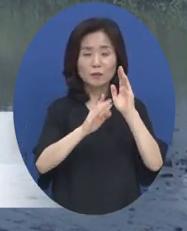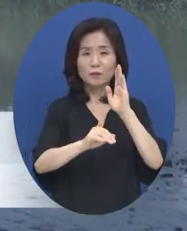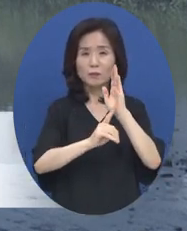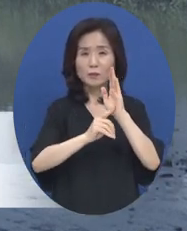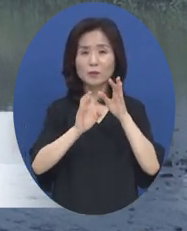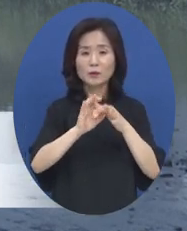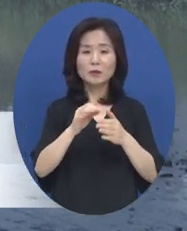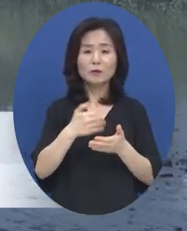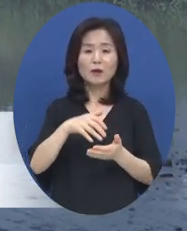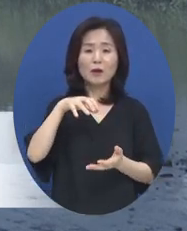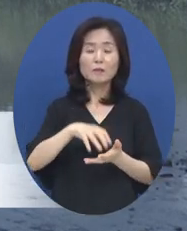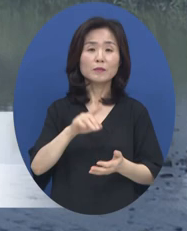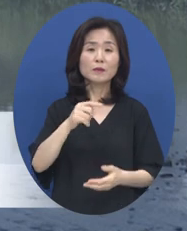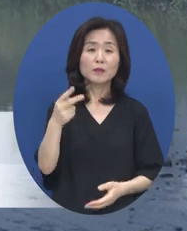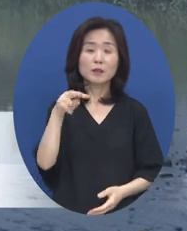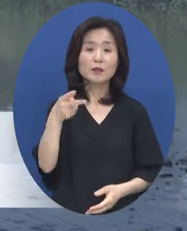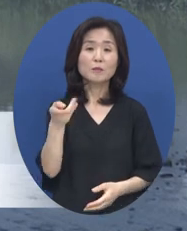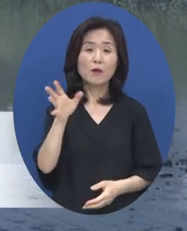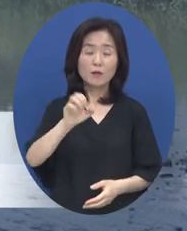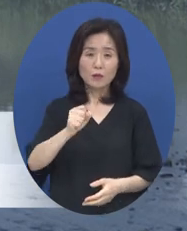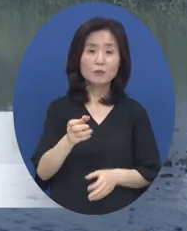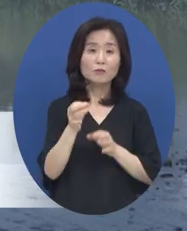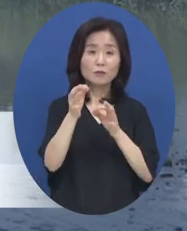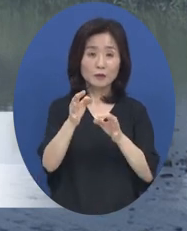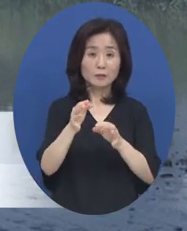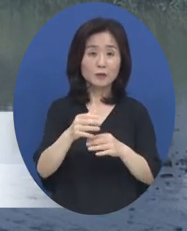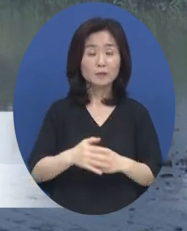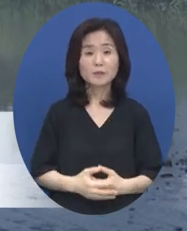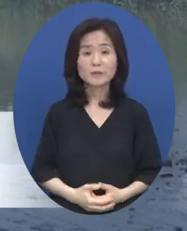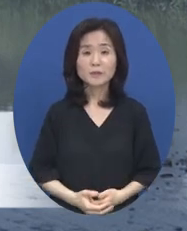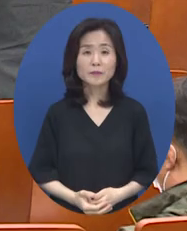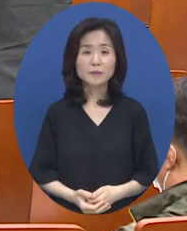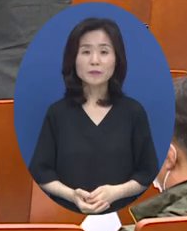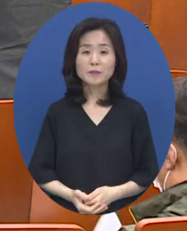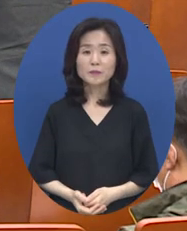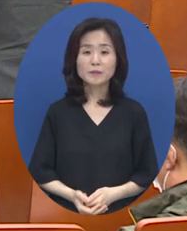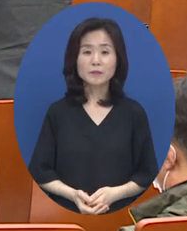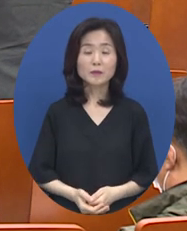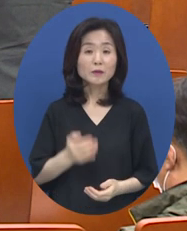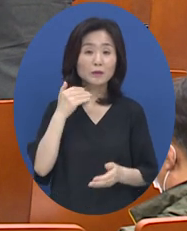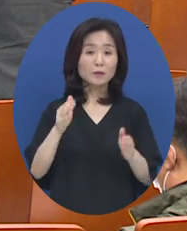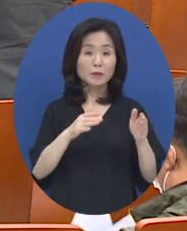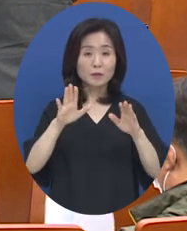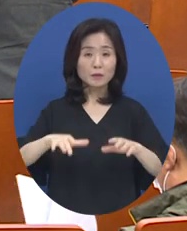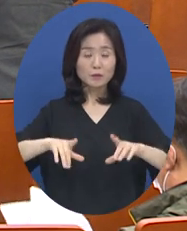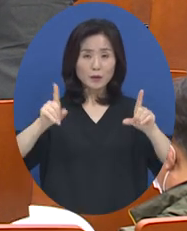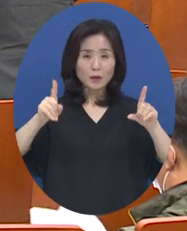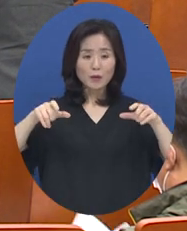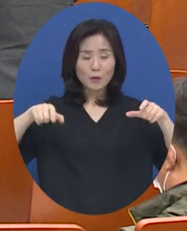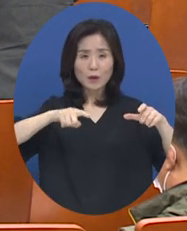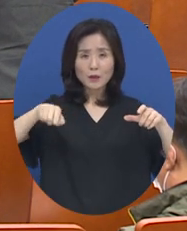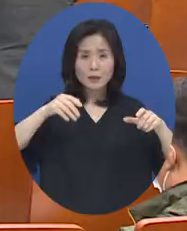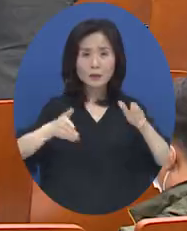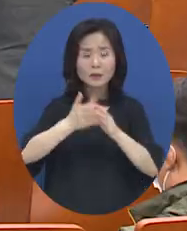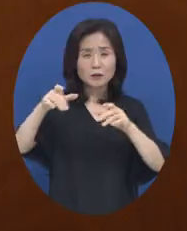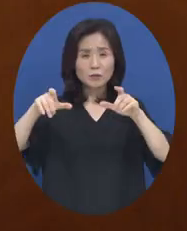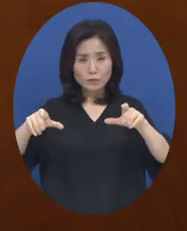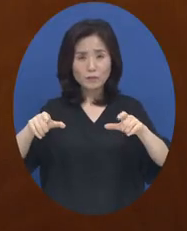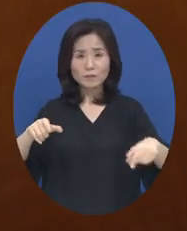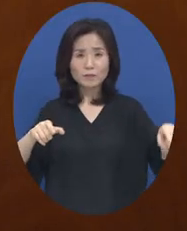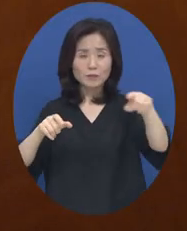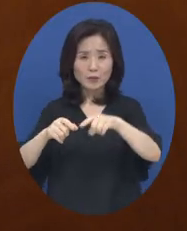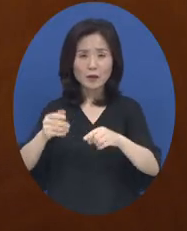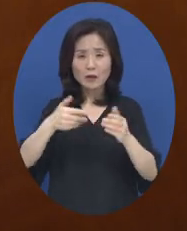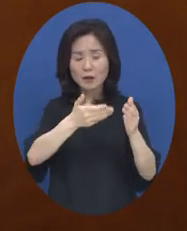원의 투자 하는데요 경기 gtv 김태희 기자의 보도입니다 경기도가 올해 도내 시 군을 대상으로 하청